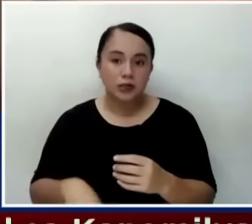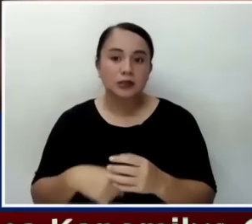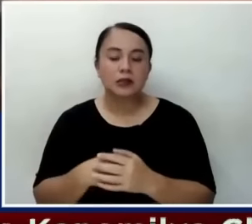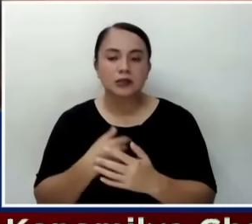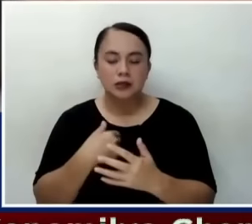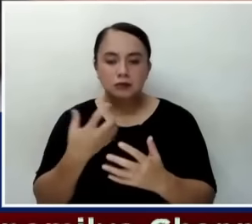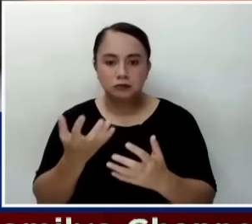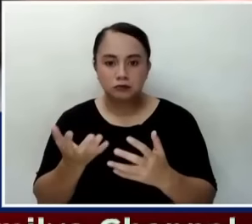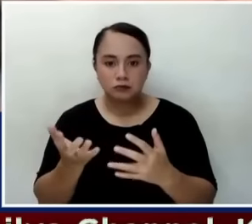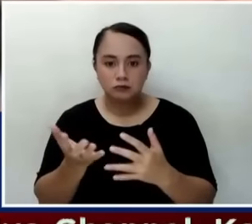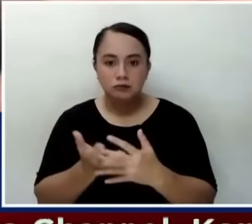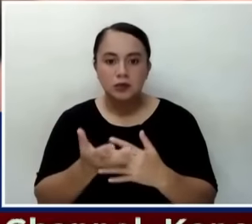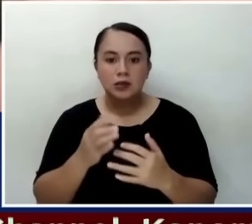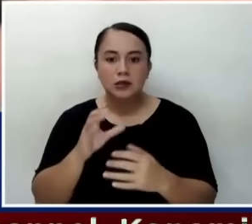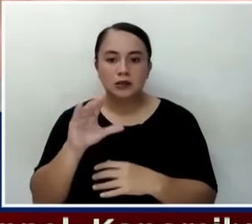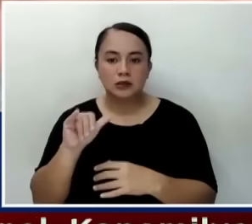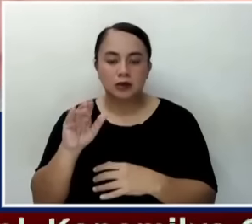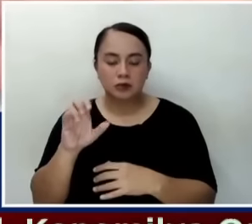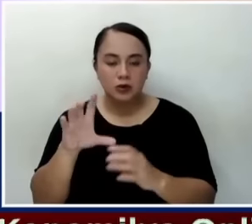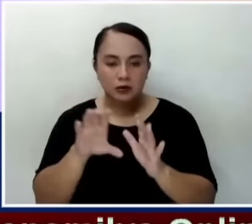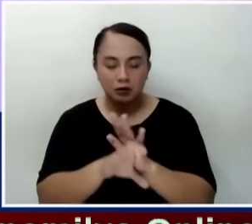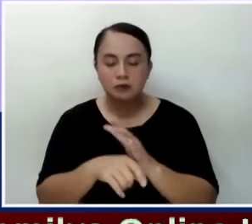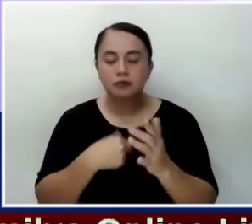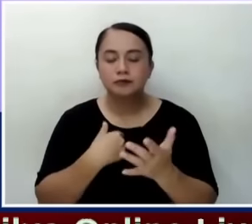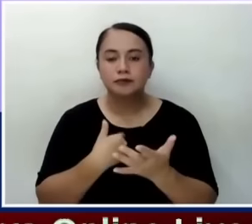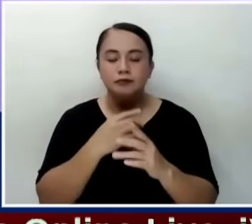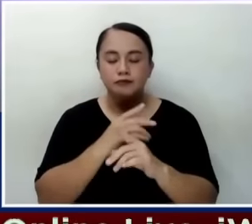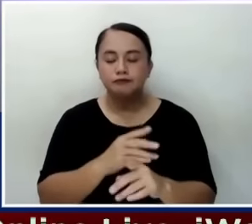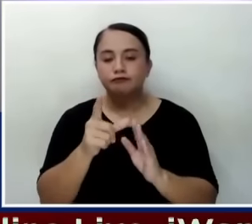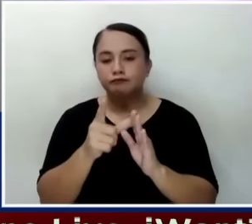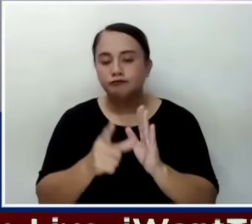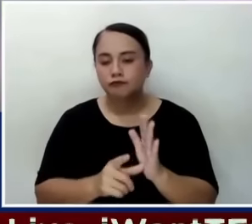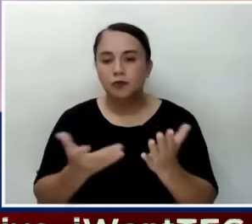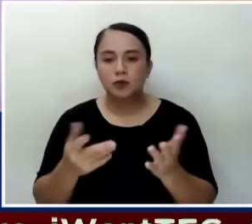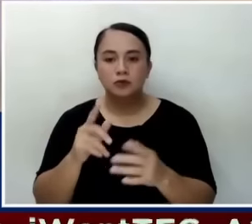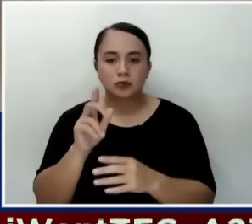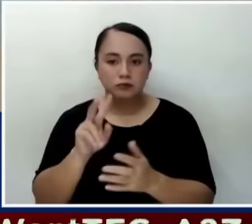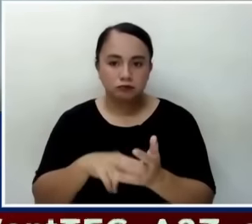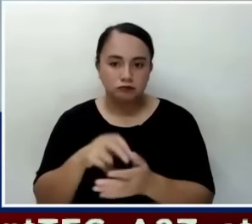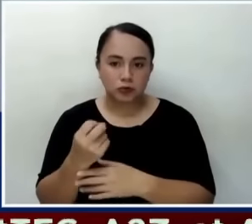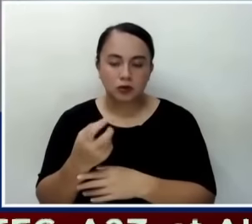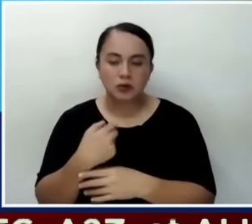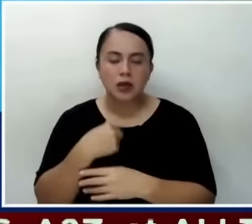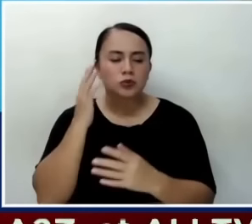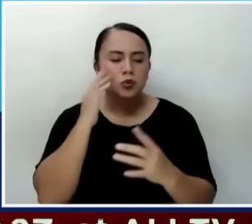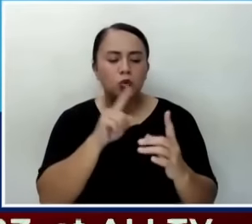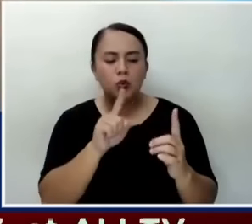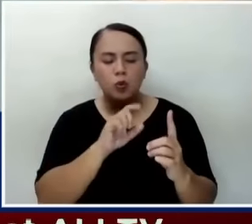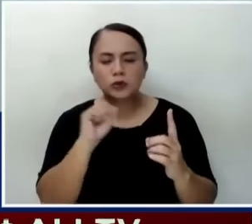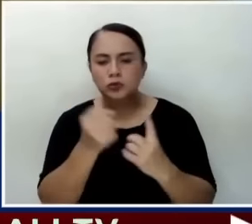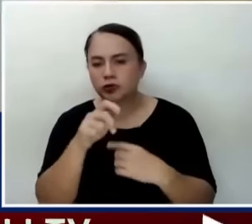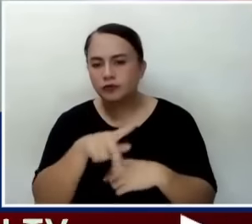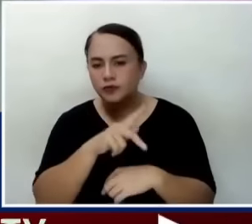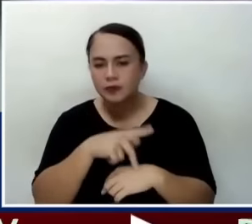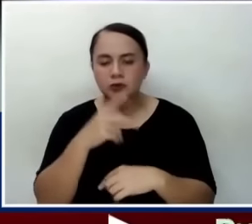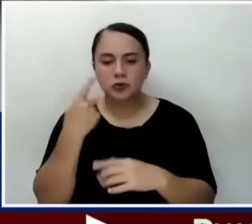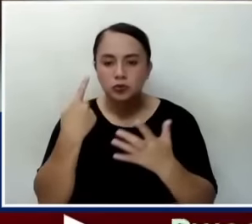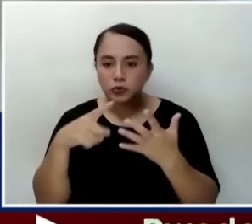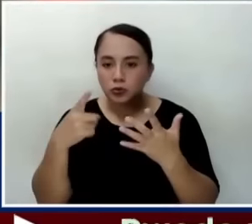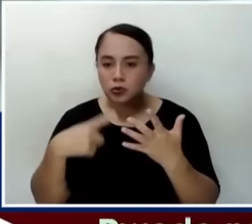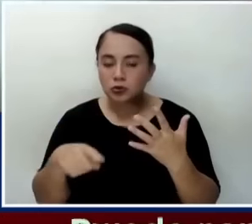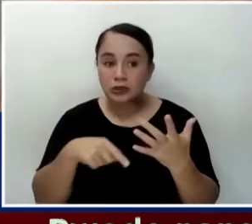paglabag sa Cybercrime Prevention Act of 2012. Inaalam na rin ng Bureau of Immigration ang kanilang mga status para maberipika kung sila